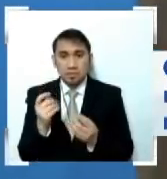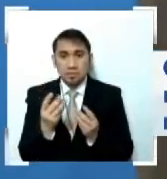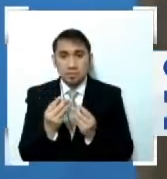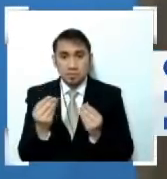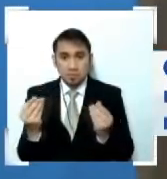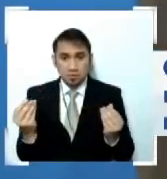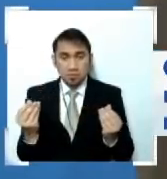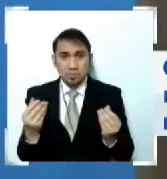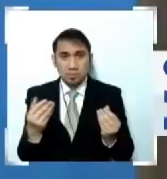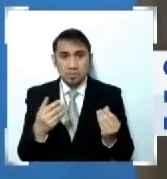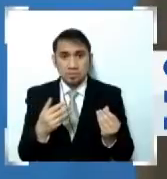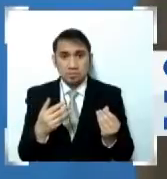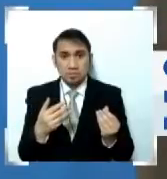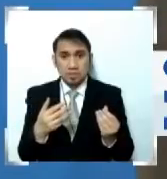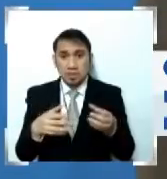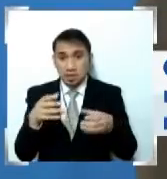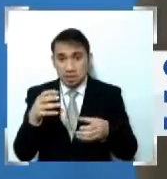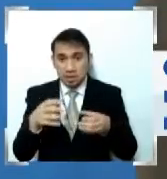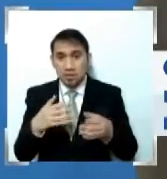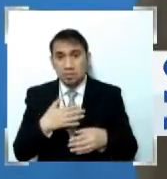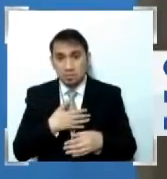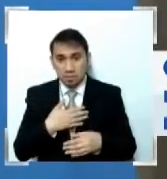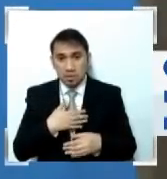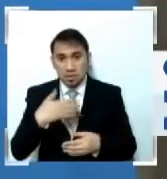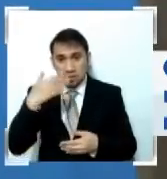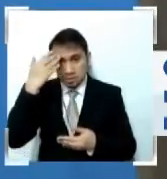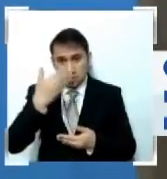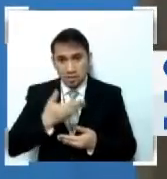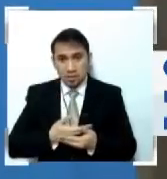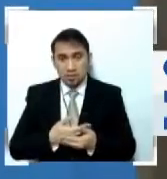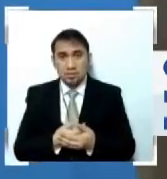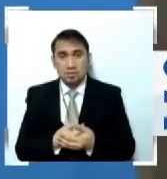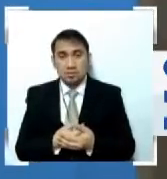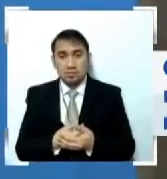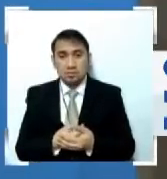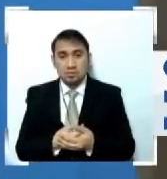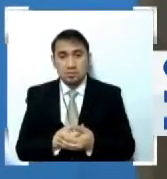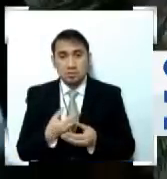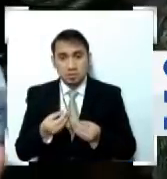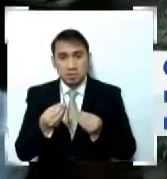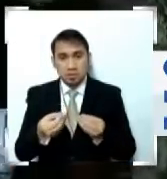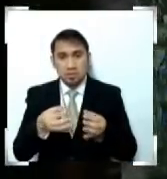Para mabigyan agad ng justisya. Magtutulungan daw sila, pulis sa MBI.